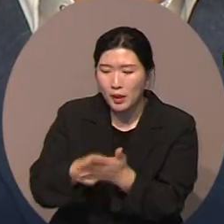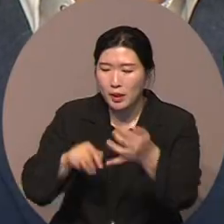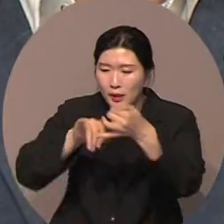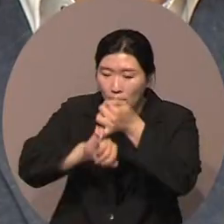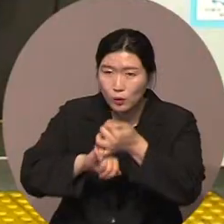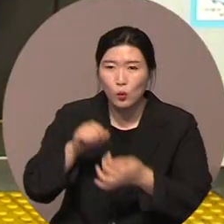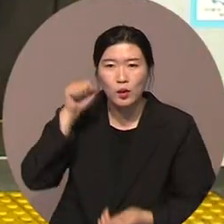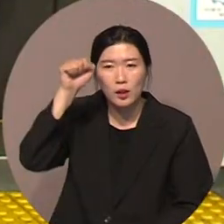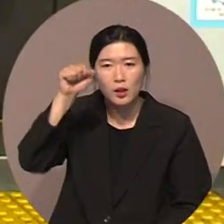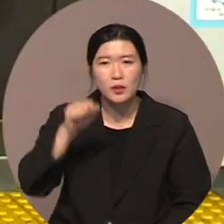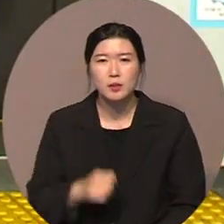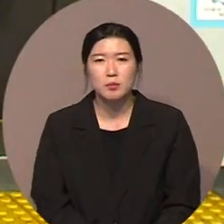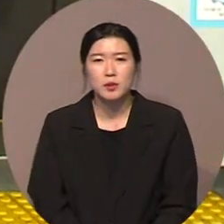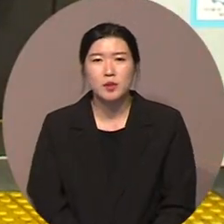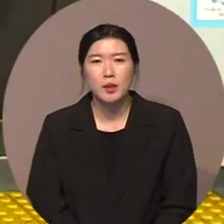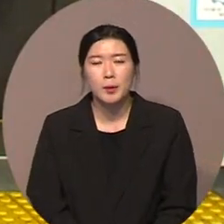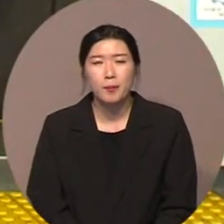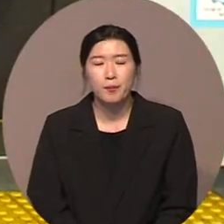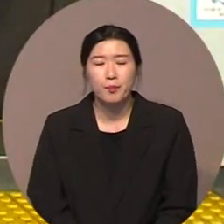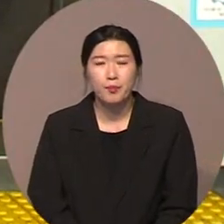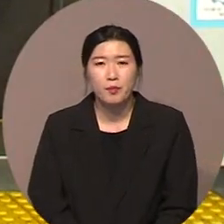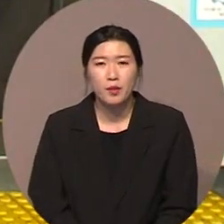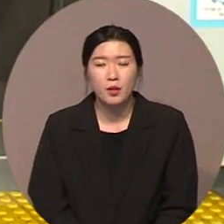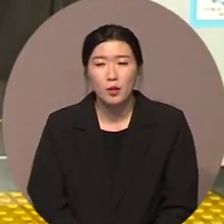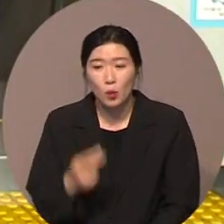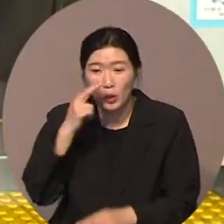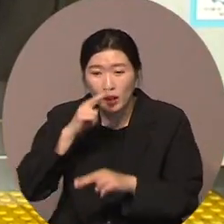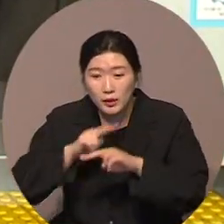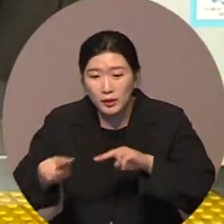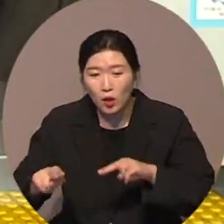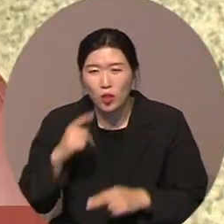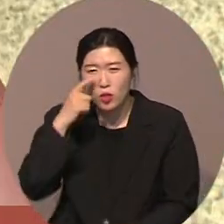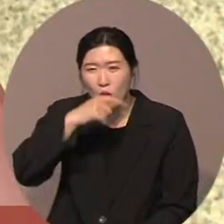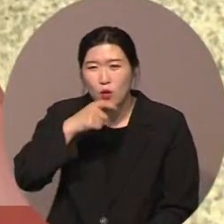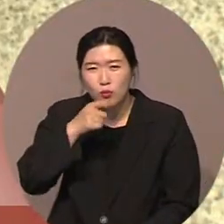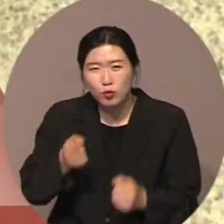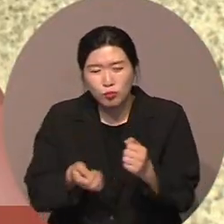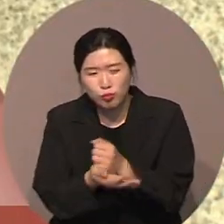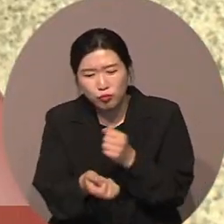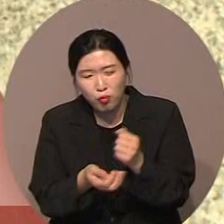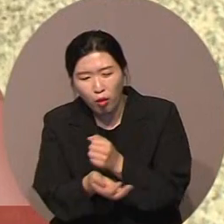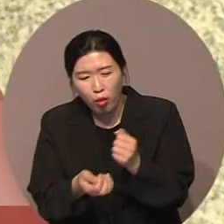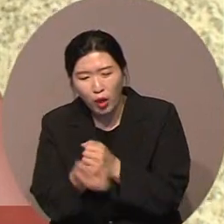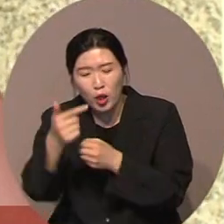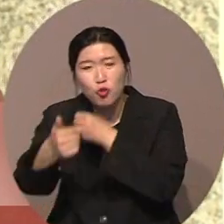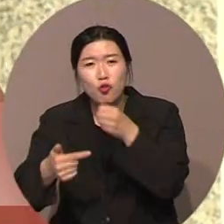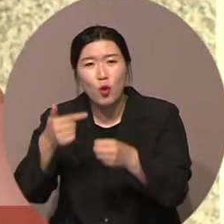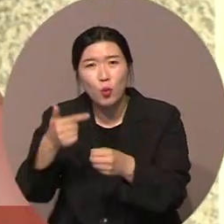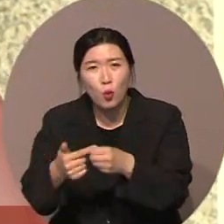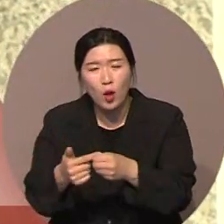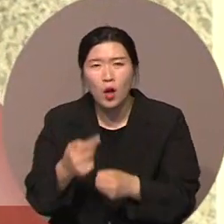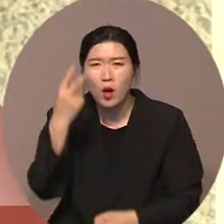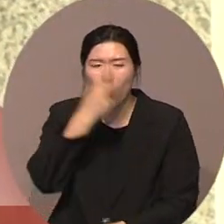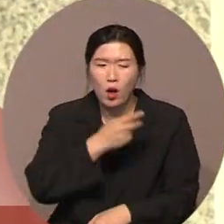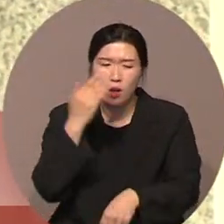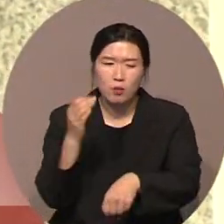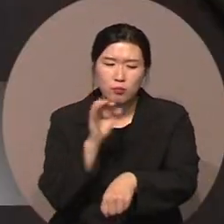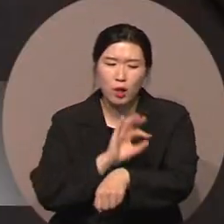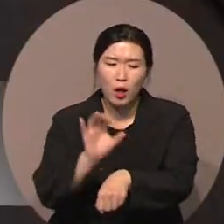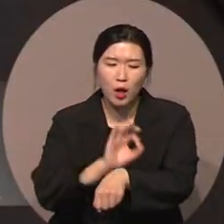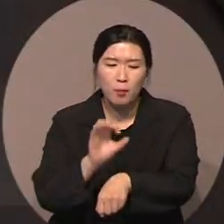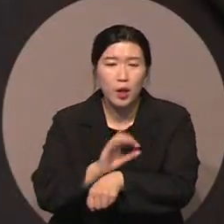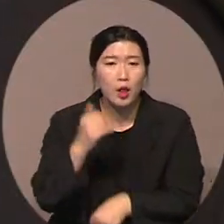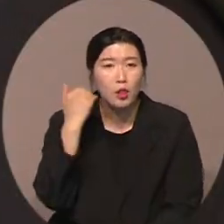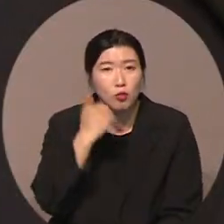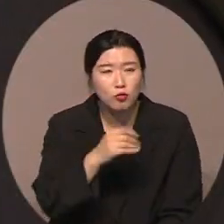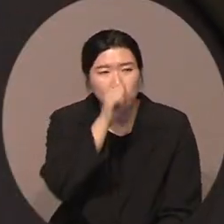약속하십시오. 또 현대오일뱅크가 페놀 폐수 수백만 톤을 수년간 배출했는데도 이를 모니터링을 하지 못한